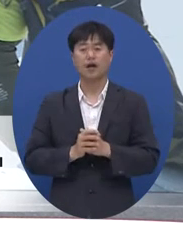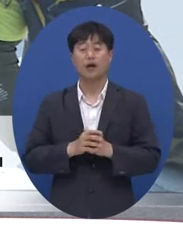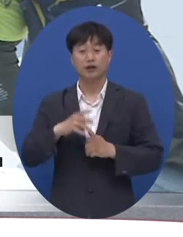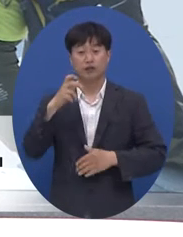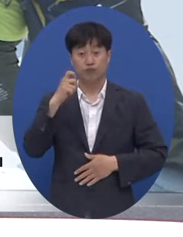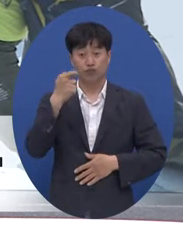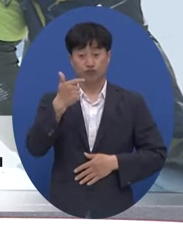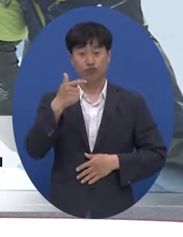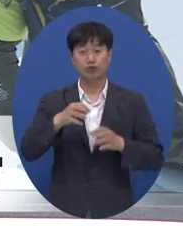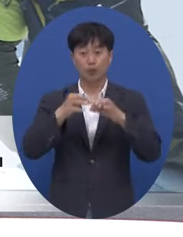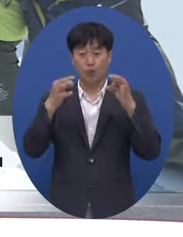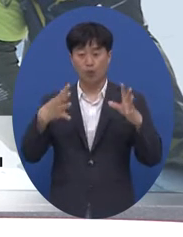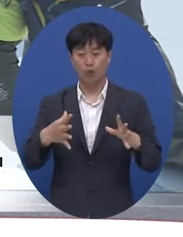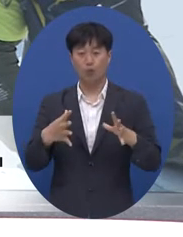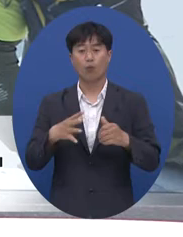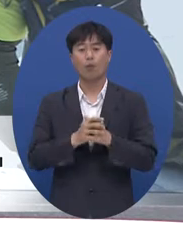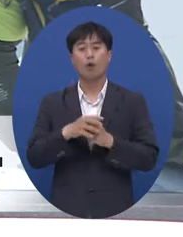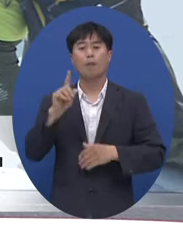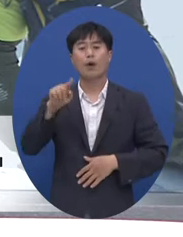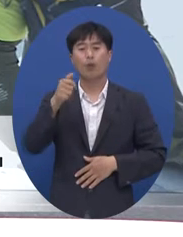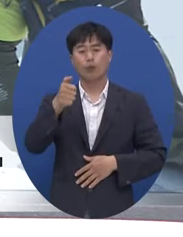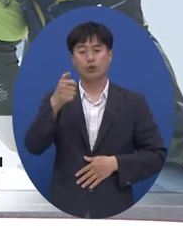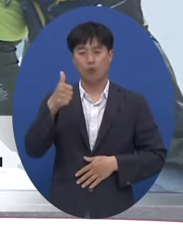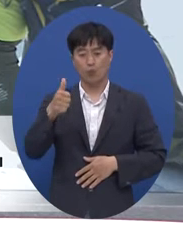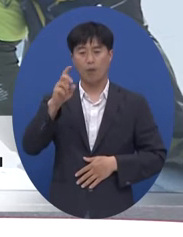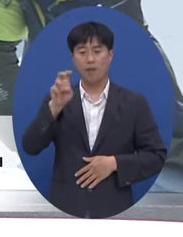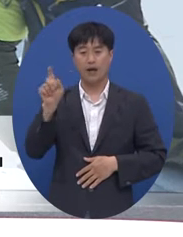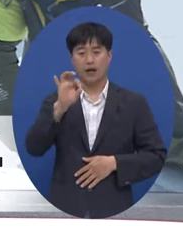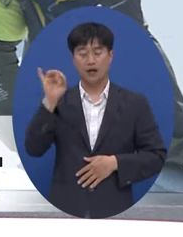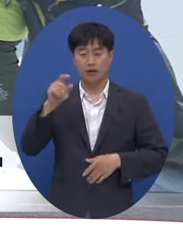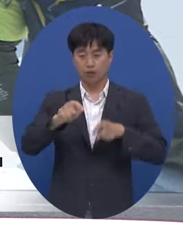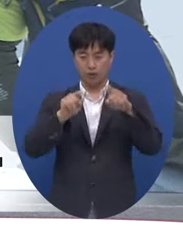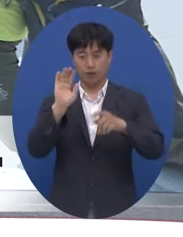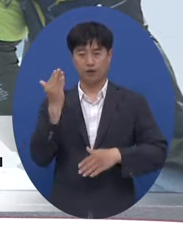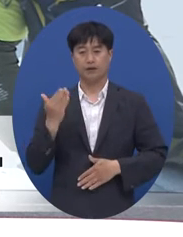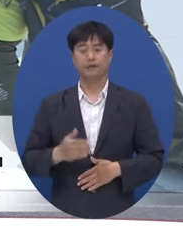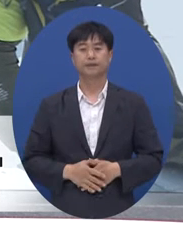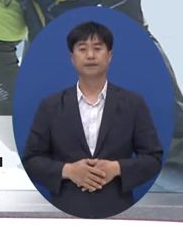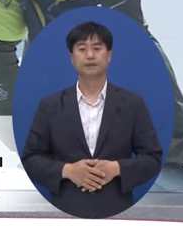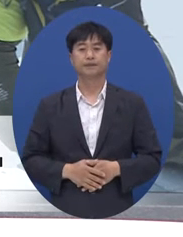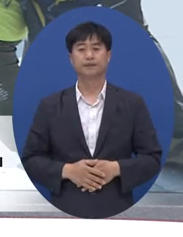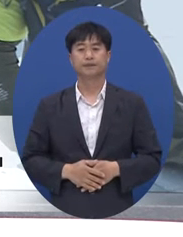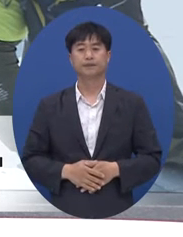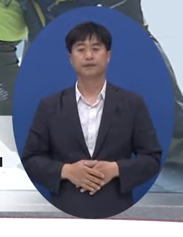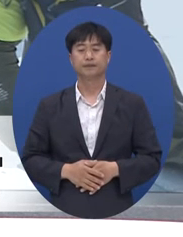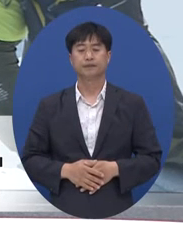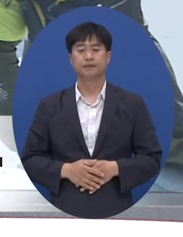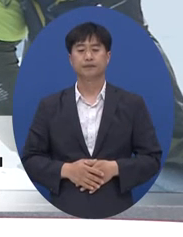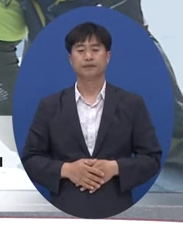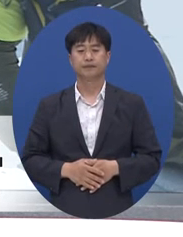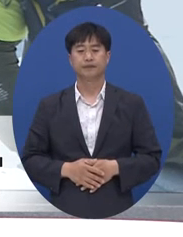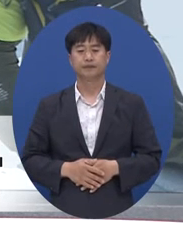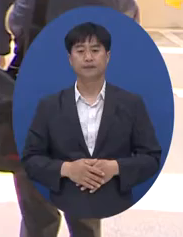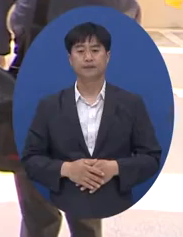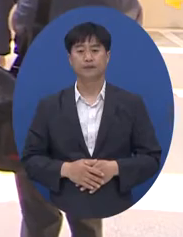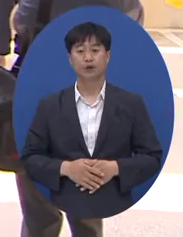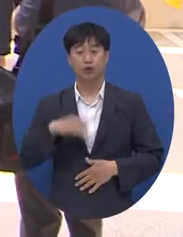경기도와 강원도 까지 접경지역 155마일 읽었습니다 경이 북도 김 들 기자가 다녀왔습니다